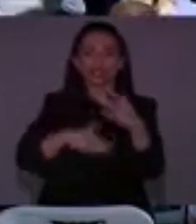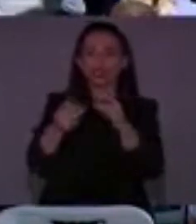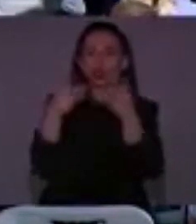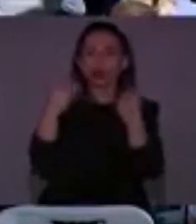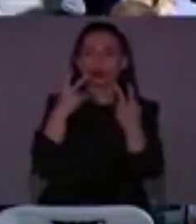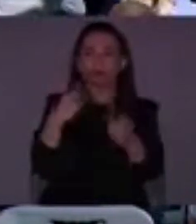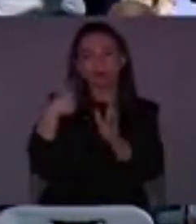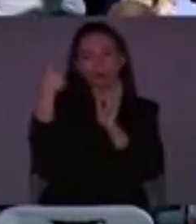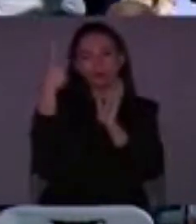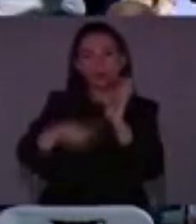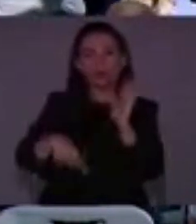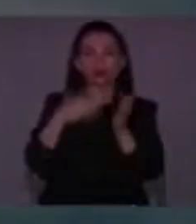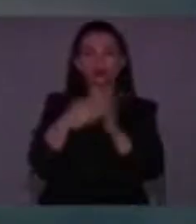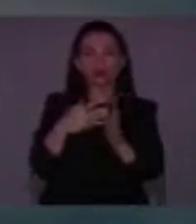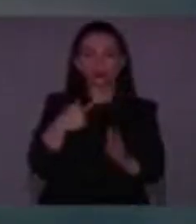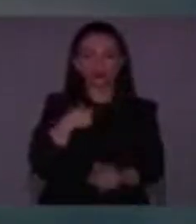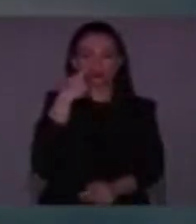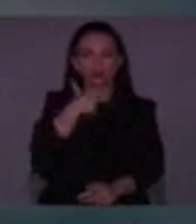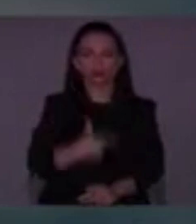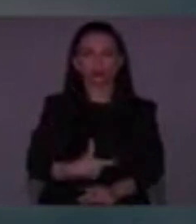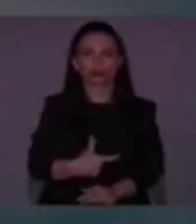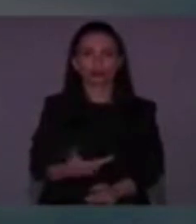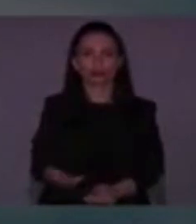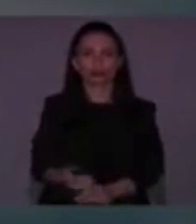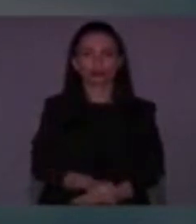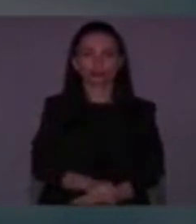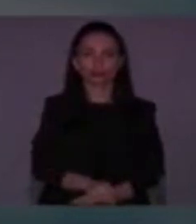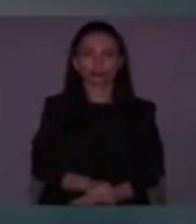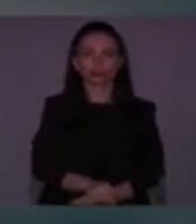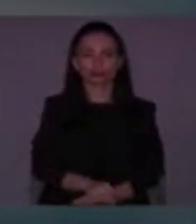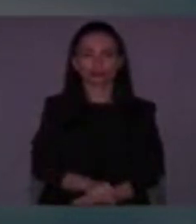სიხარულსაც, გენდობიან და სჯერათ შენი.